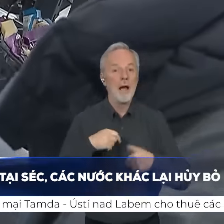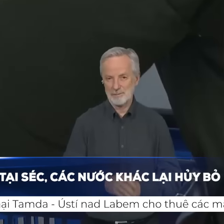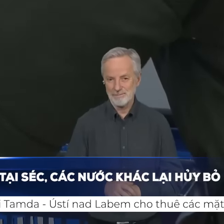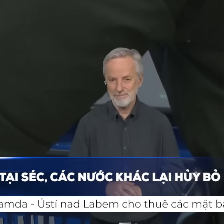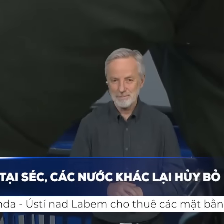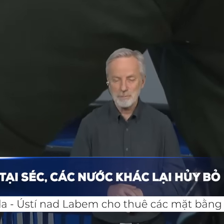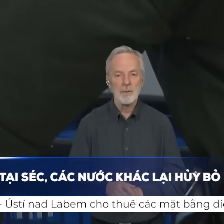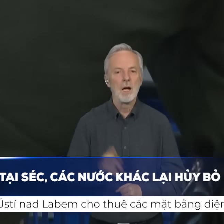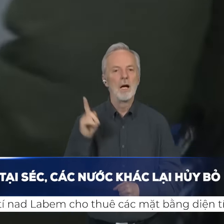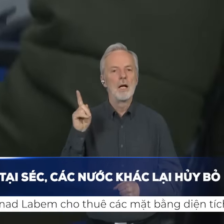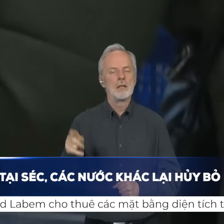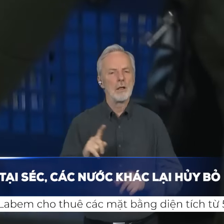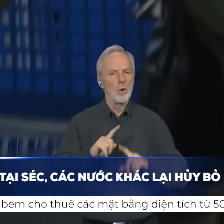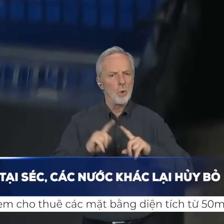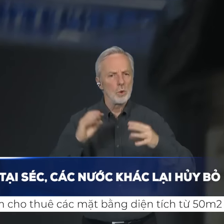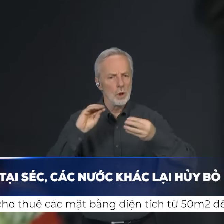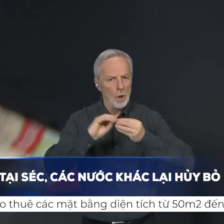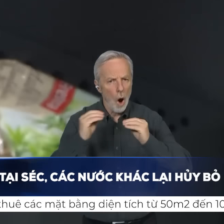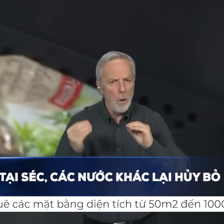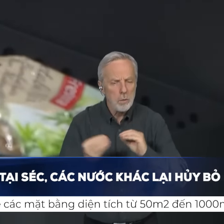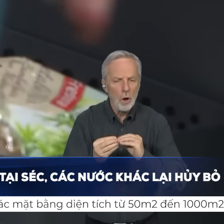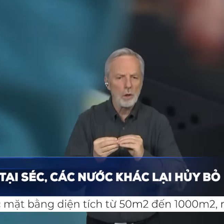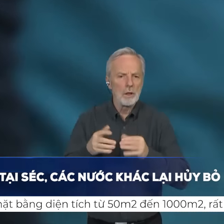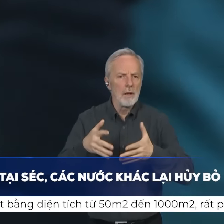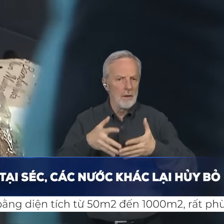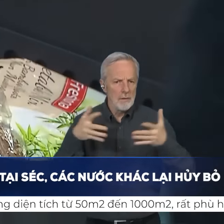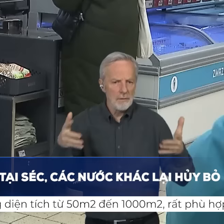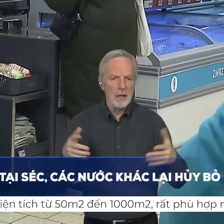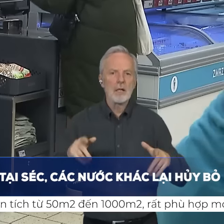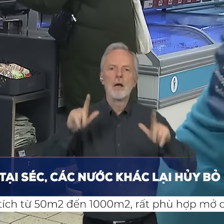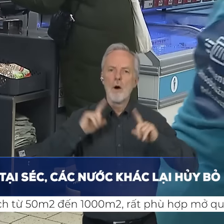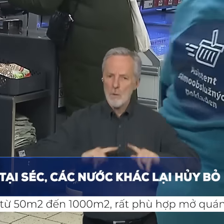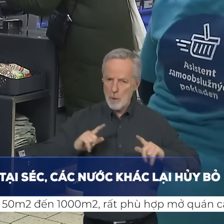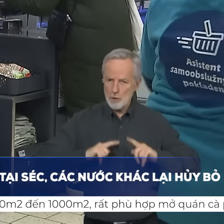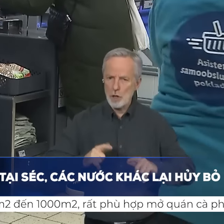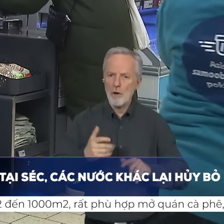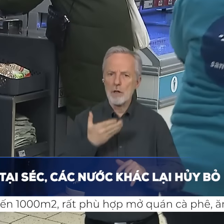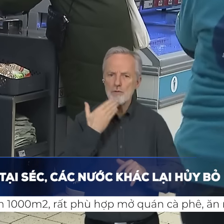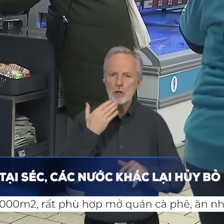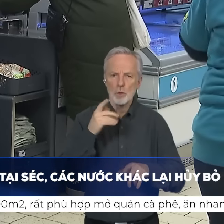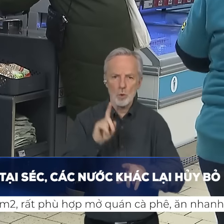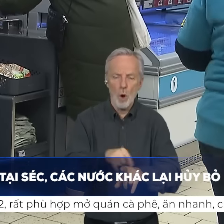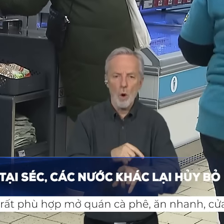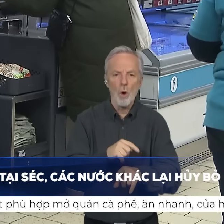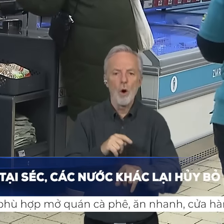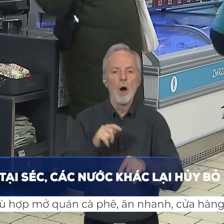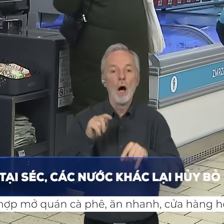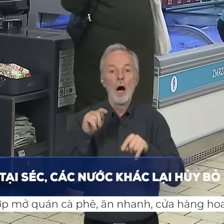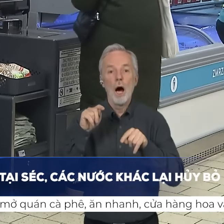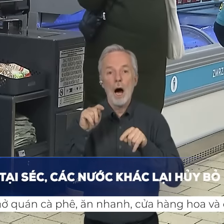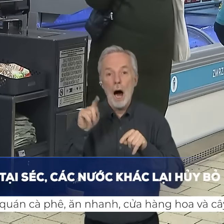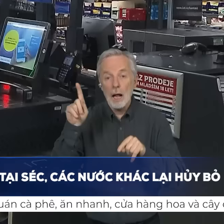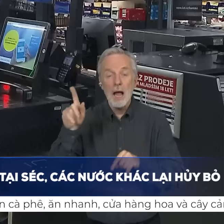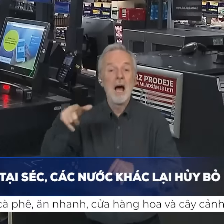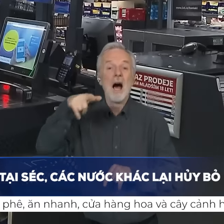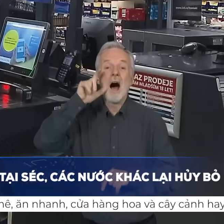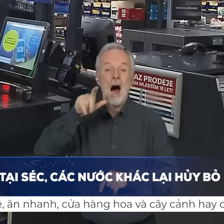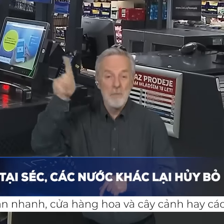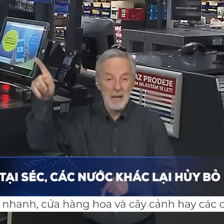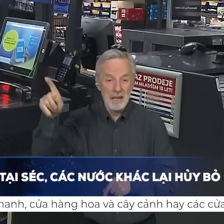tự thanh toán ngày càng phổ biến thì ở Mỹ hay ở Anh lại đang dần hủy bỏ. Nguyên nhân là do tình trạng trộm cắp và tâm trạng bất ổn của những khách hàng trong cửa